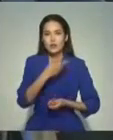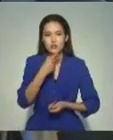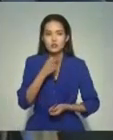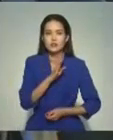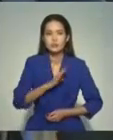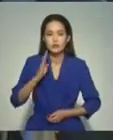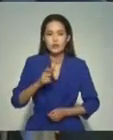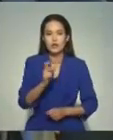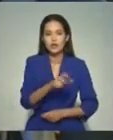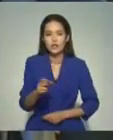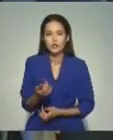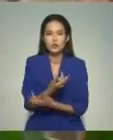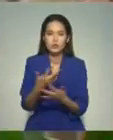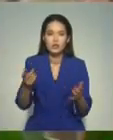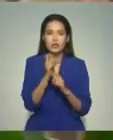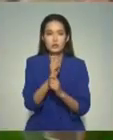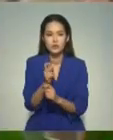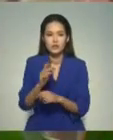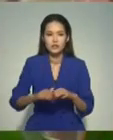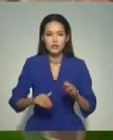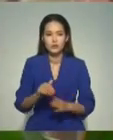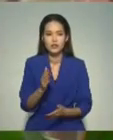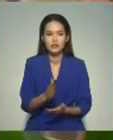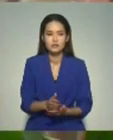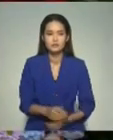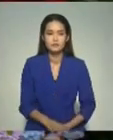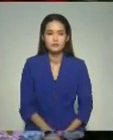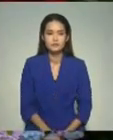мы встретились целыми списками подарков на руках